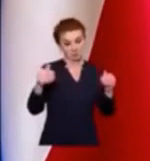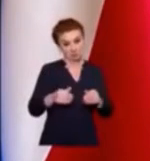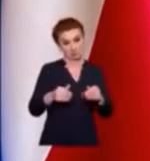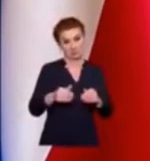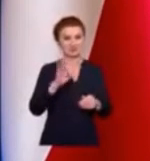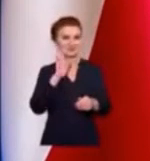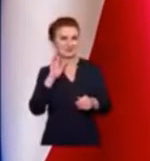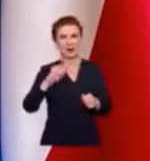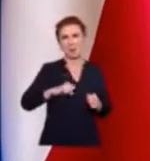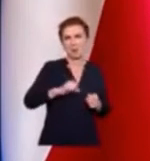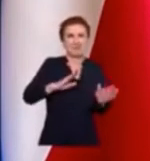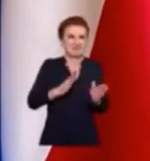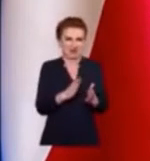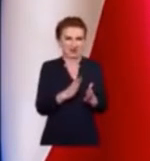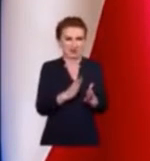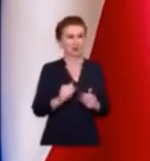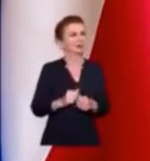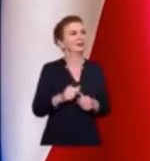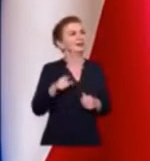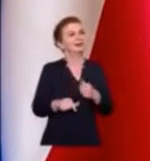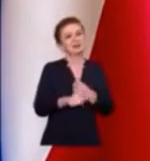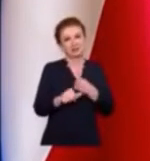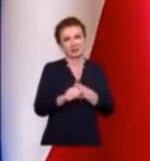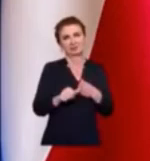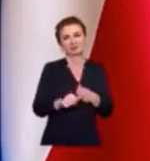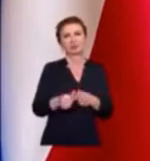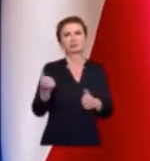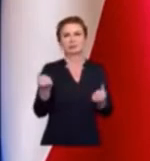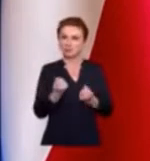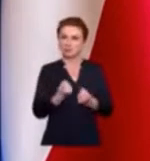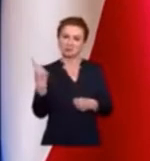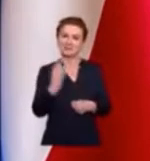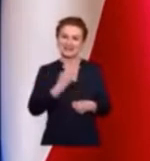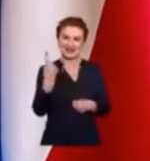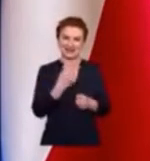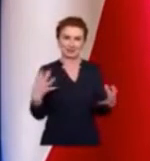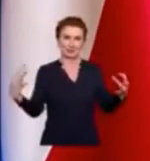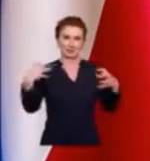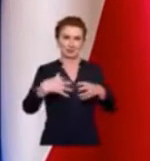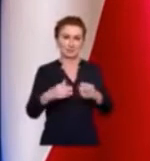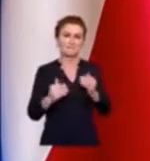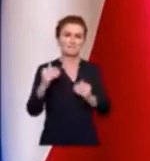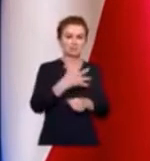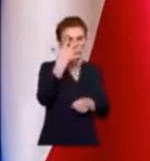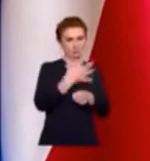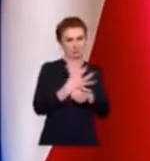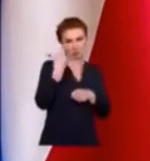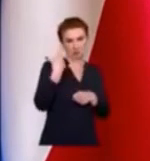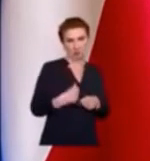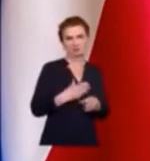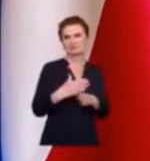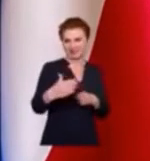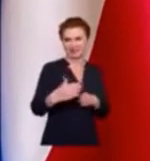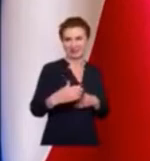mikro. Dlatego utrzymujemy ten zakaz zgromadzeń powyżej 50 osób nadal,